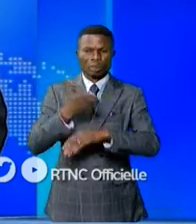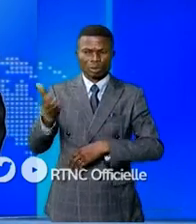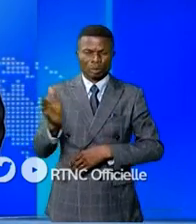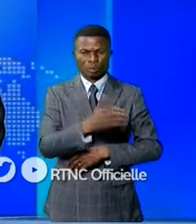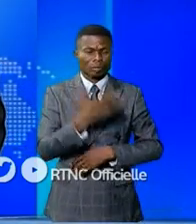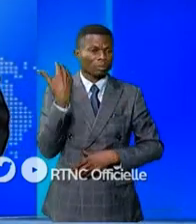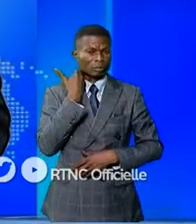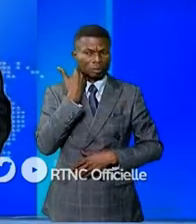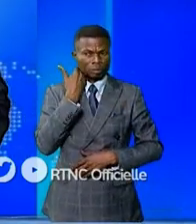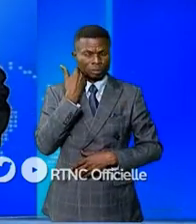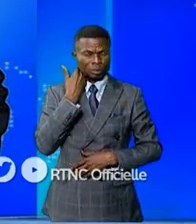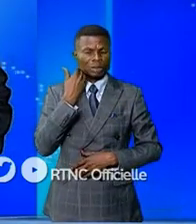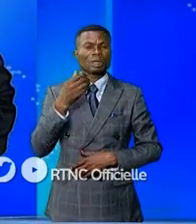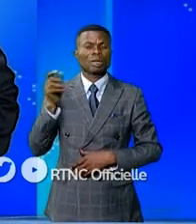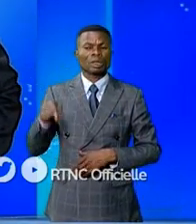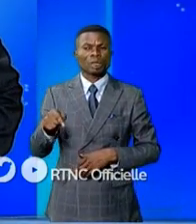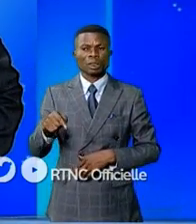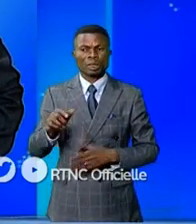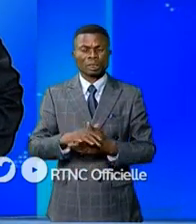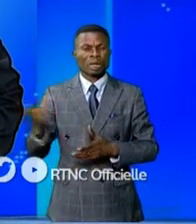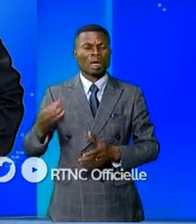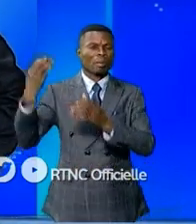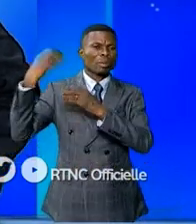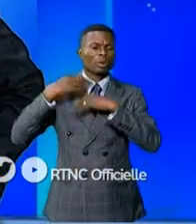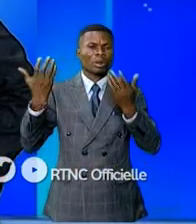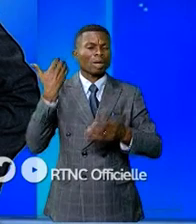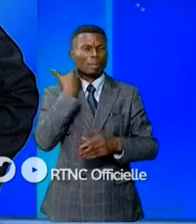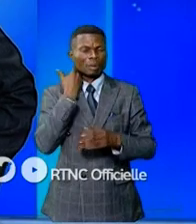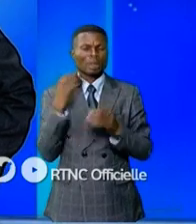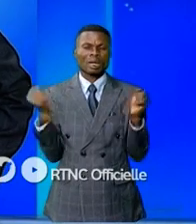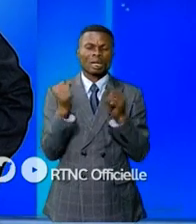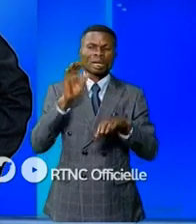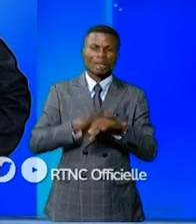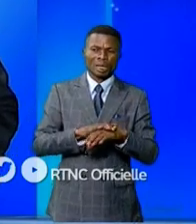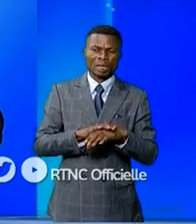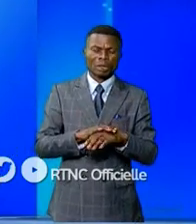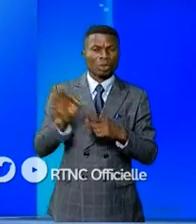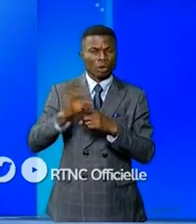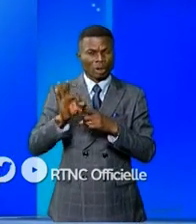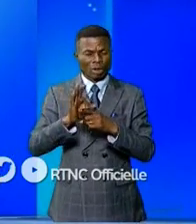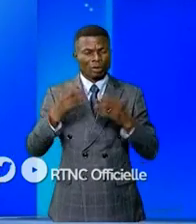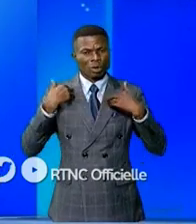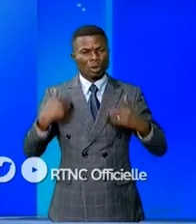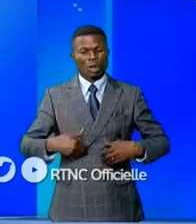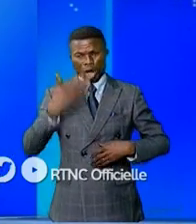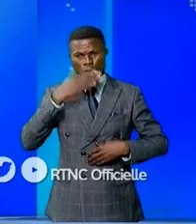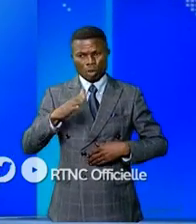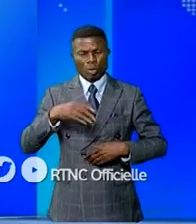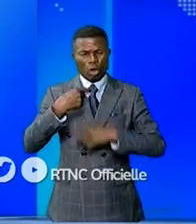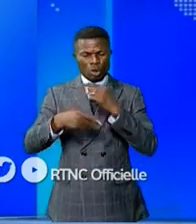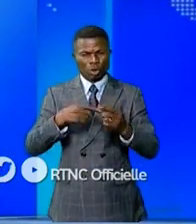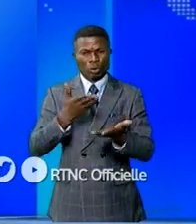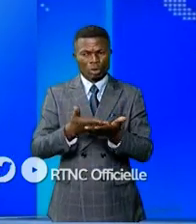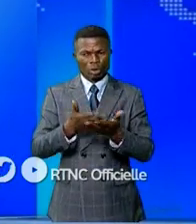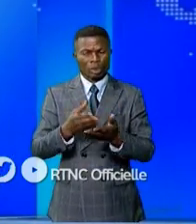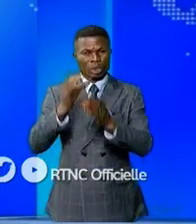cette maladie dite tropicale. Comment prendre en charge le paludisme simple? Les formations sanitaires et officines privées